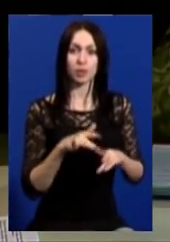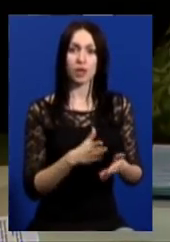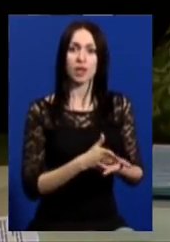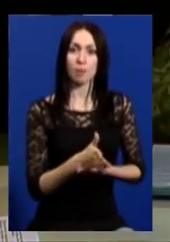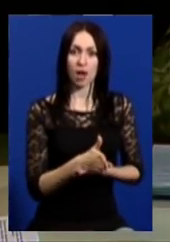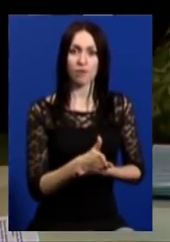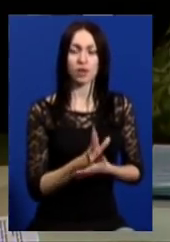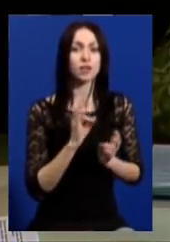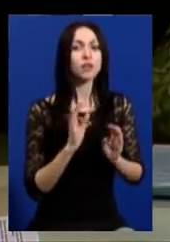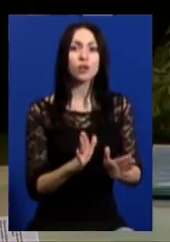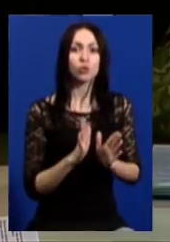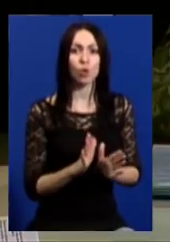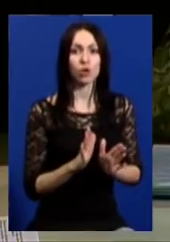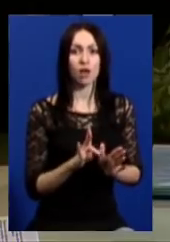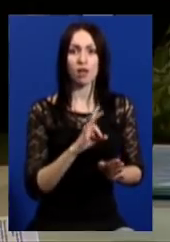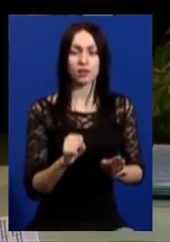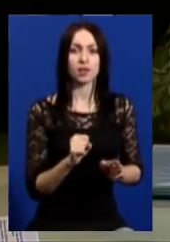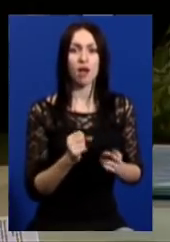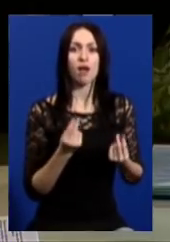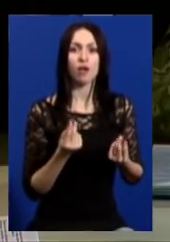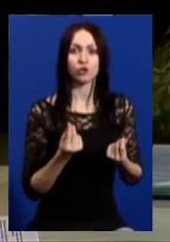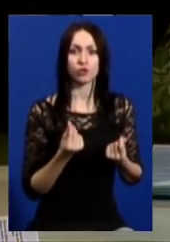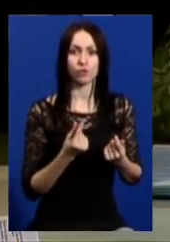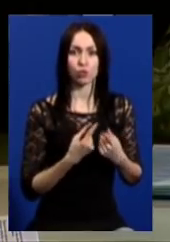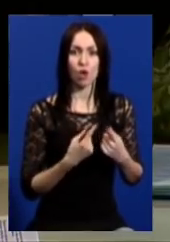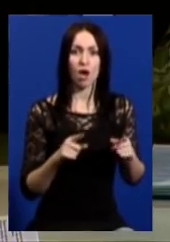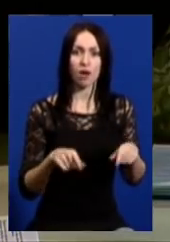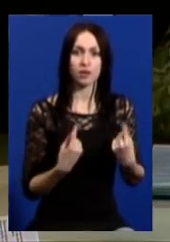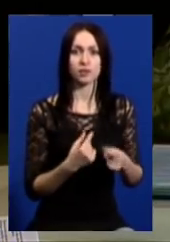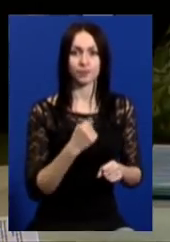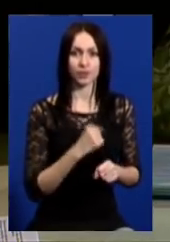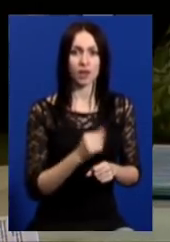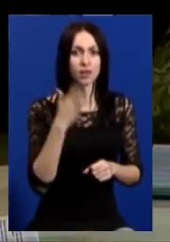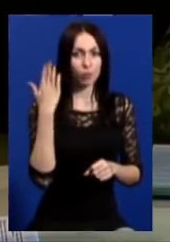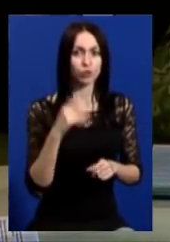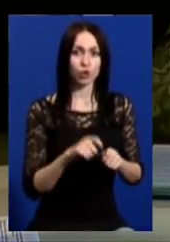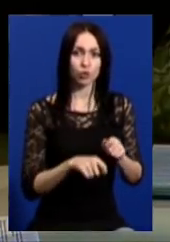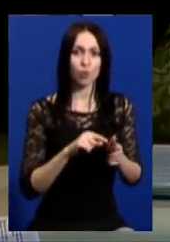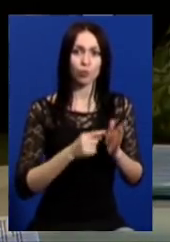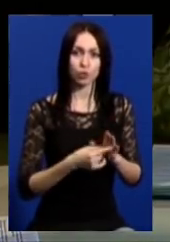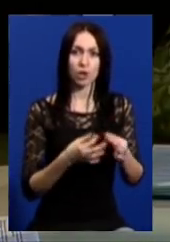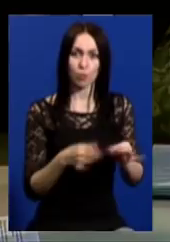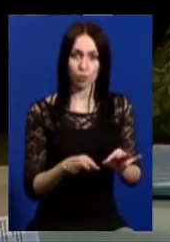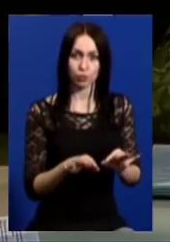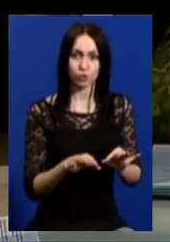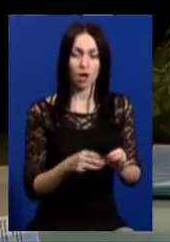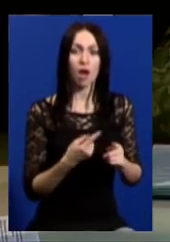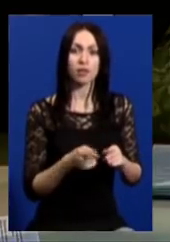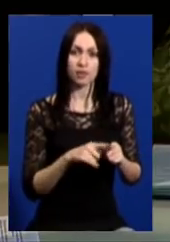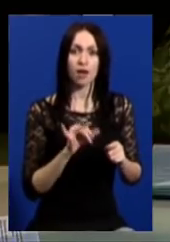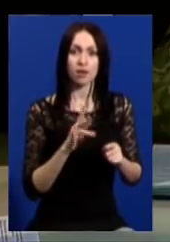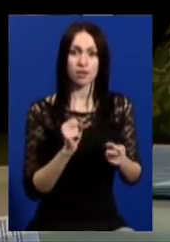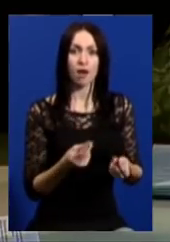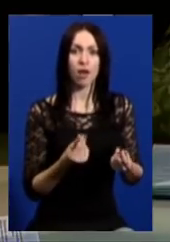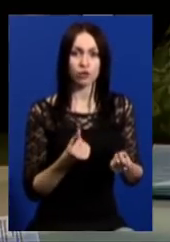спрямовані не тільки на якісну організацію здійснення прикордонного контролю в пунктах пропуску, так і на